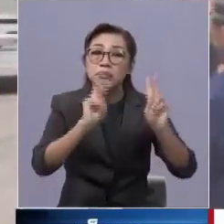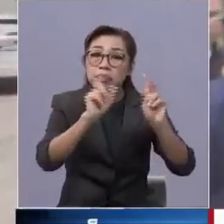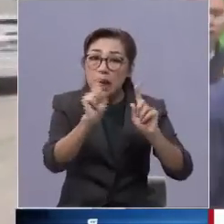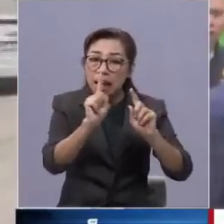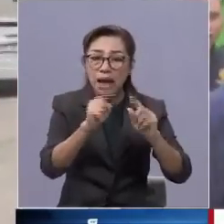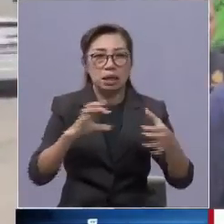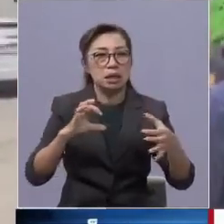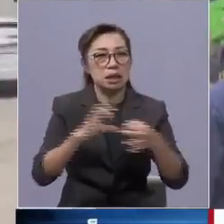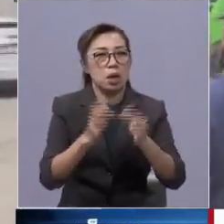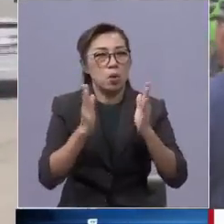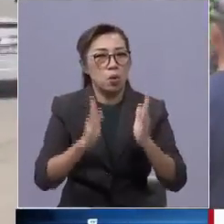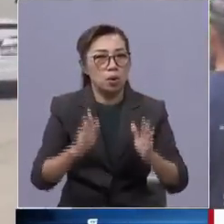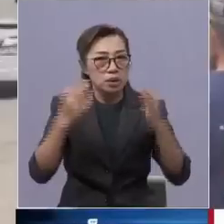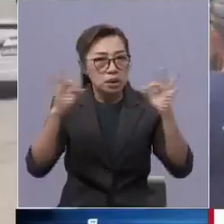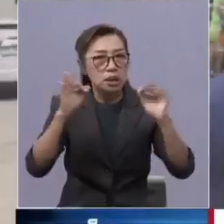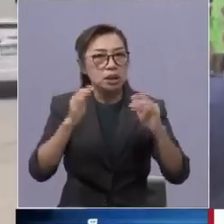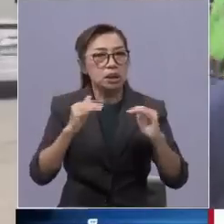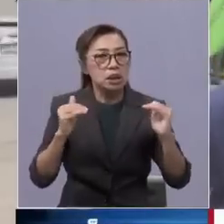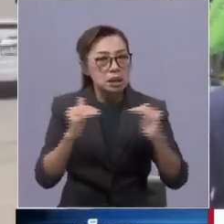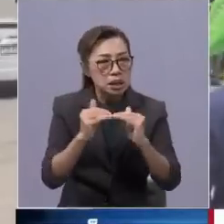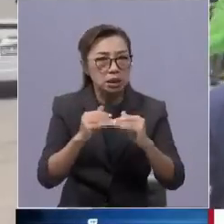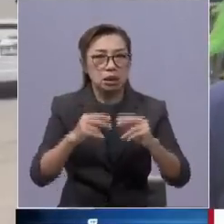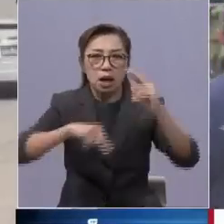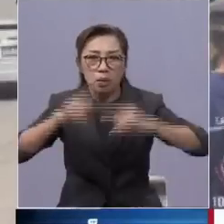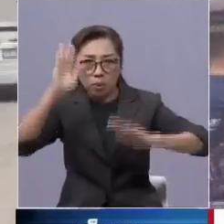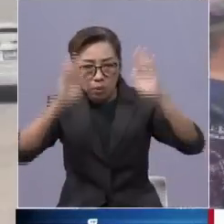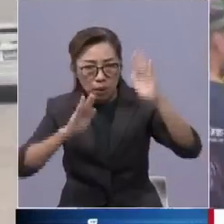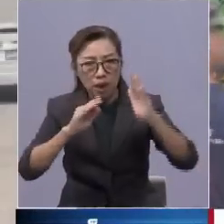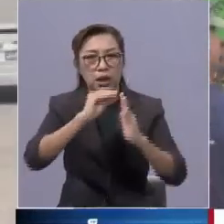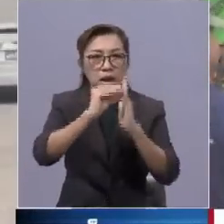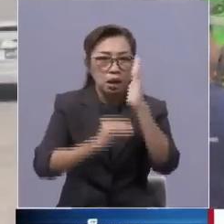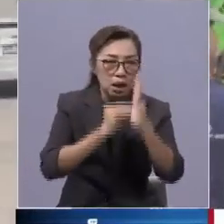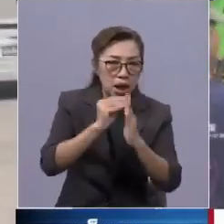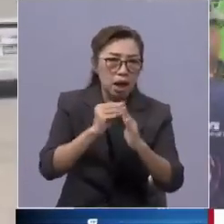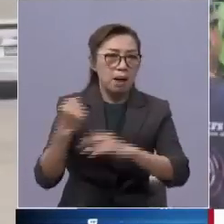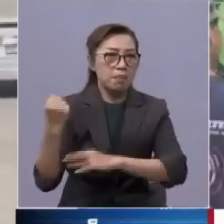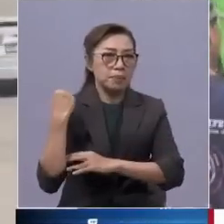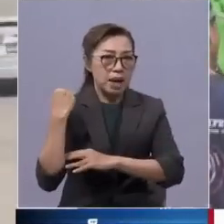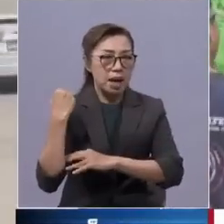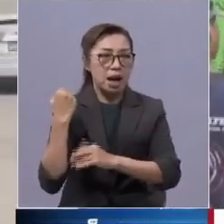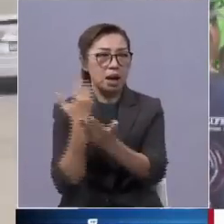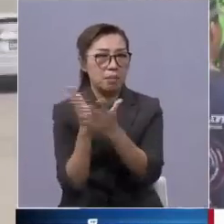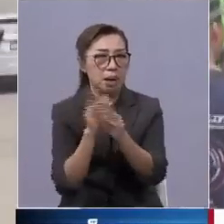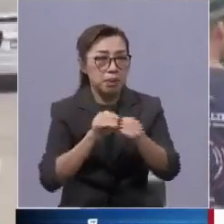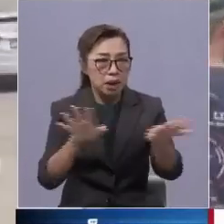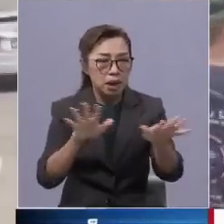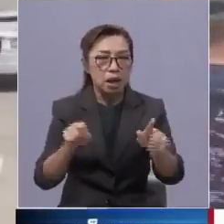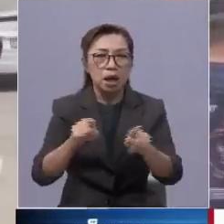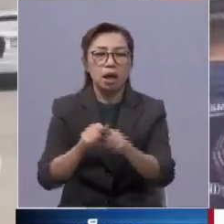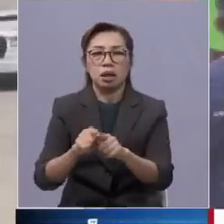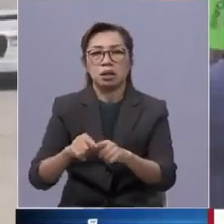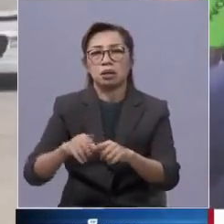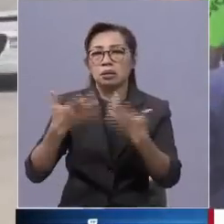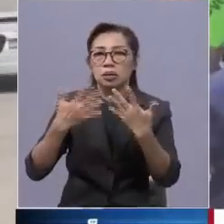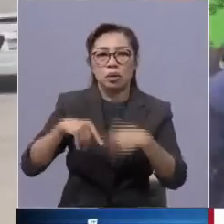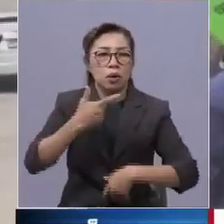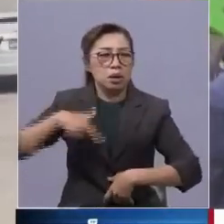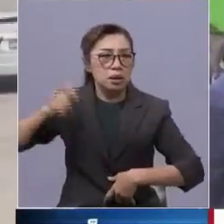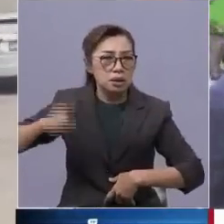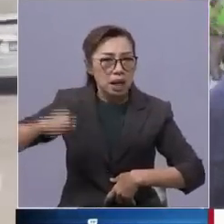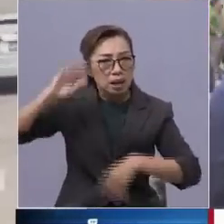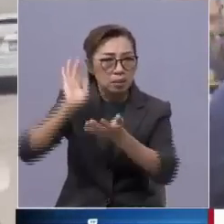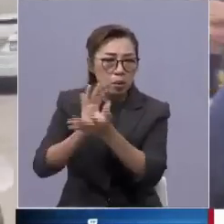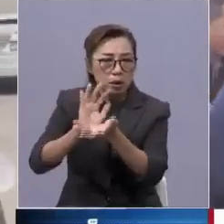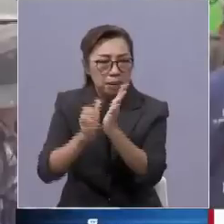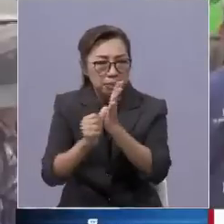ยด้านสิทธิเสรีภาพและประชาธิปไตยด้านการกระจายอำนาจนโยบายการปฏิรูปกระบวนการยุติธรรมนโยบายที่ดินและการคุ้มครองพื้นที่การเกษ